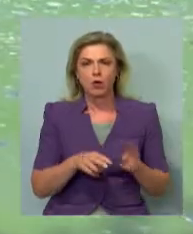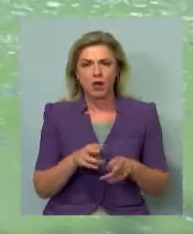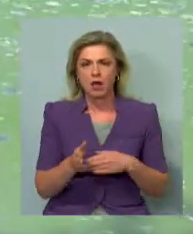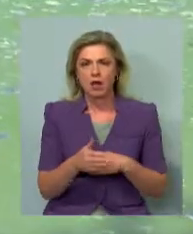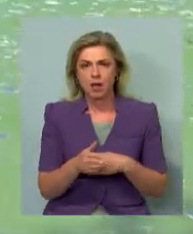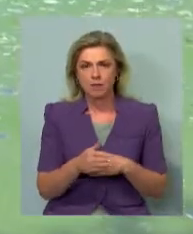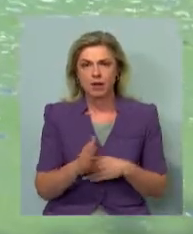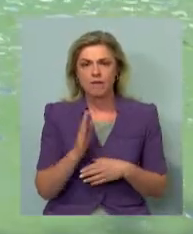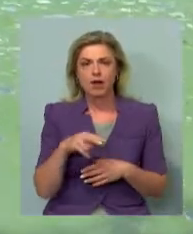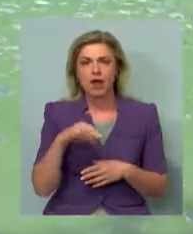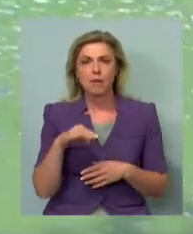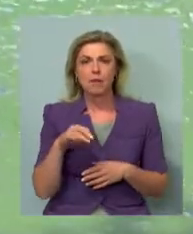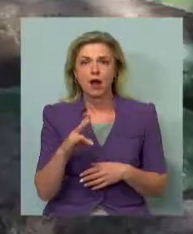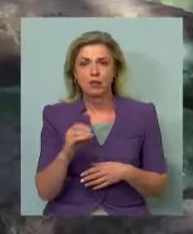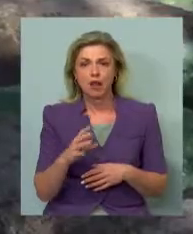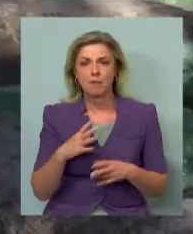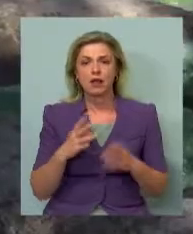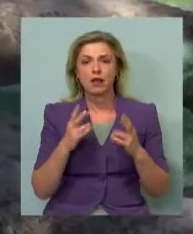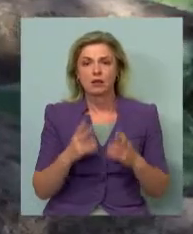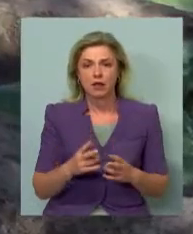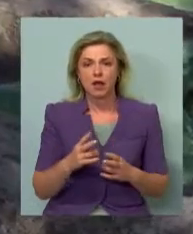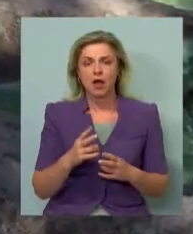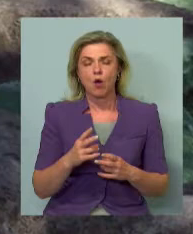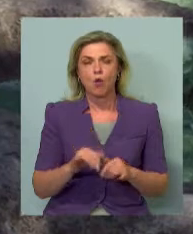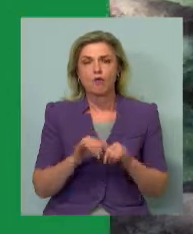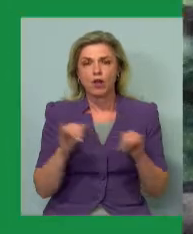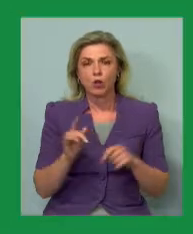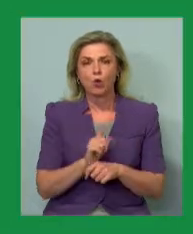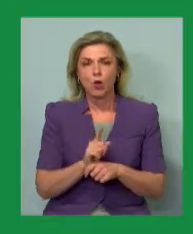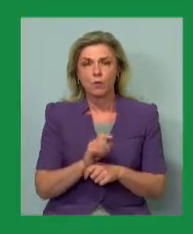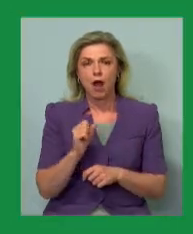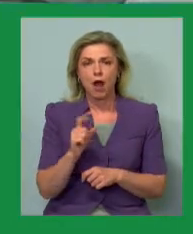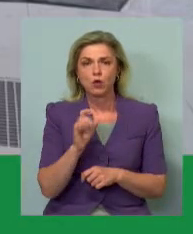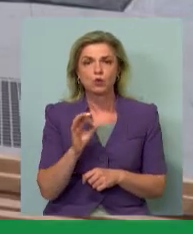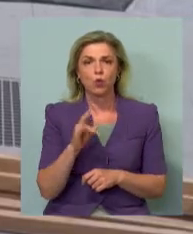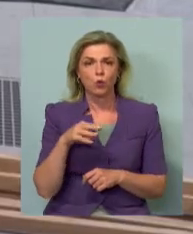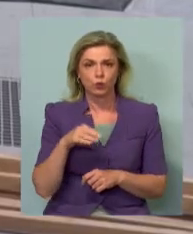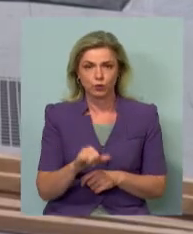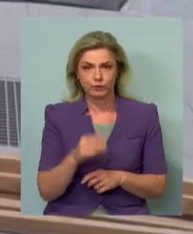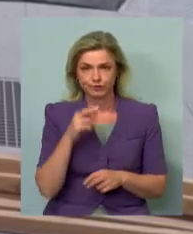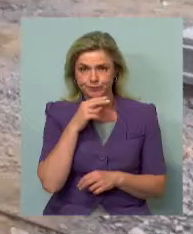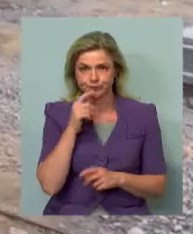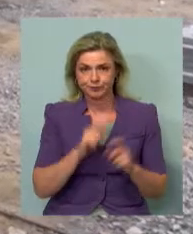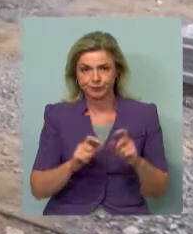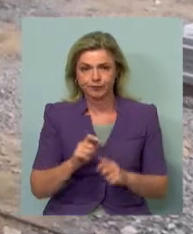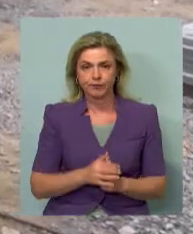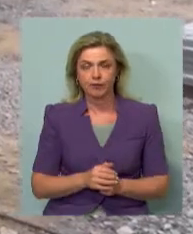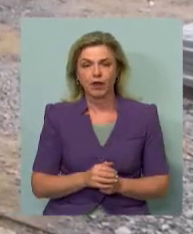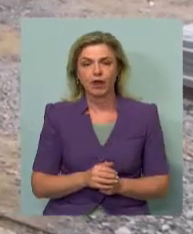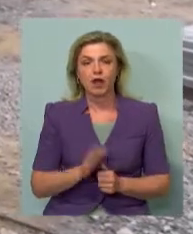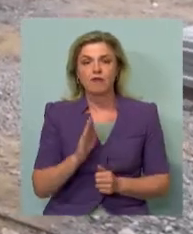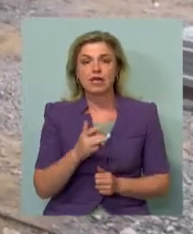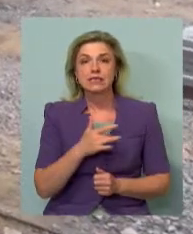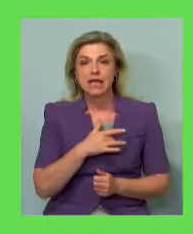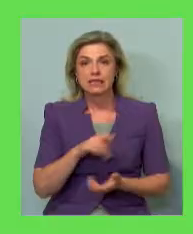лимані стався через перевищення вмісту у воді азоту амонію. У сквері «Серце міста» триває